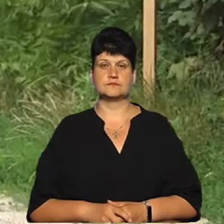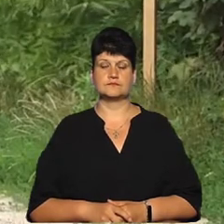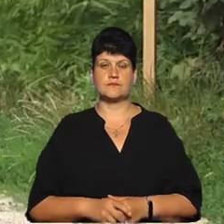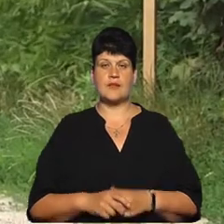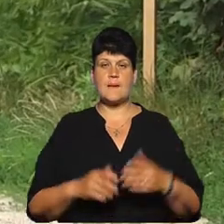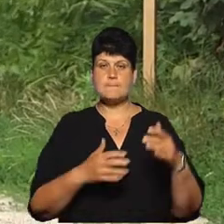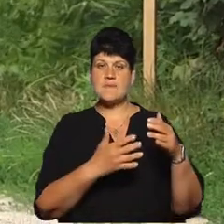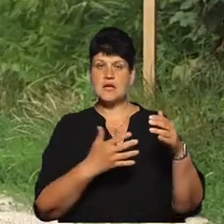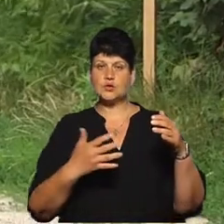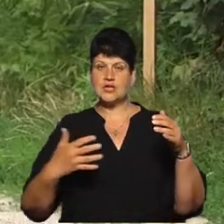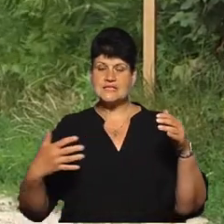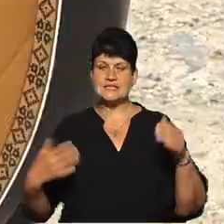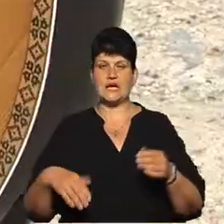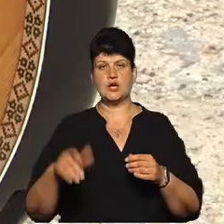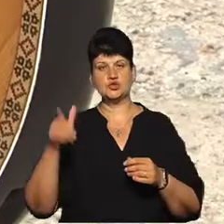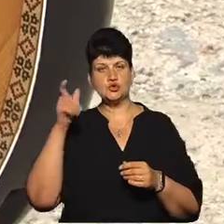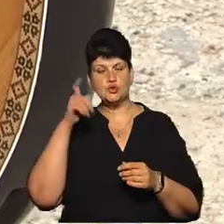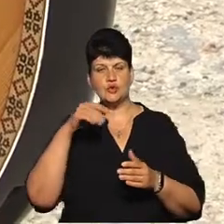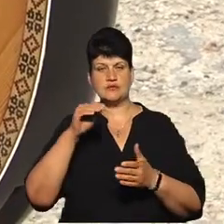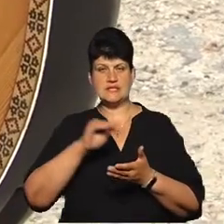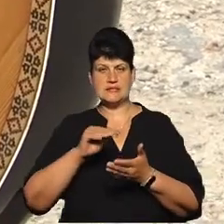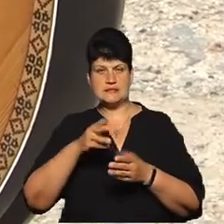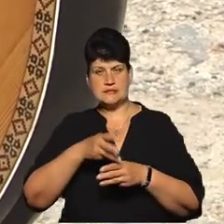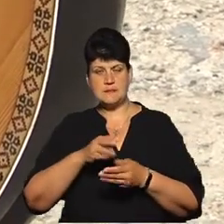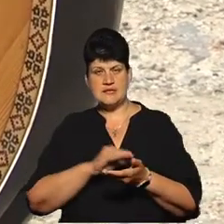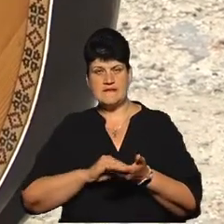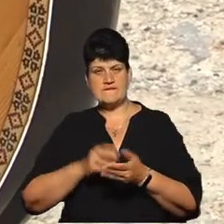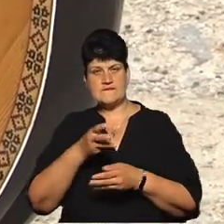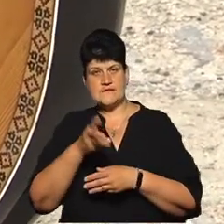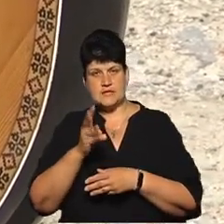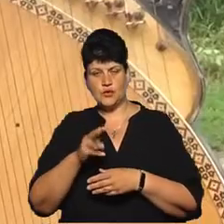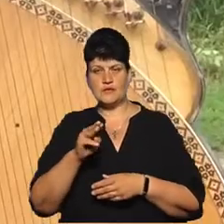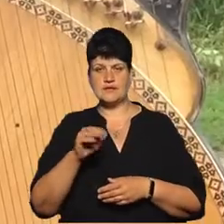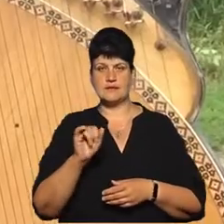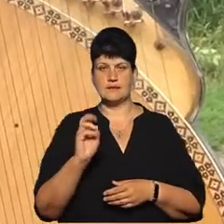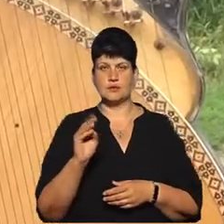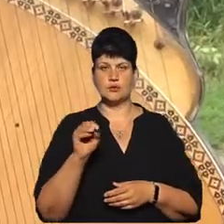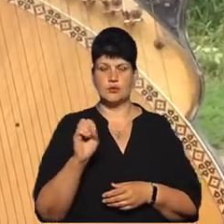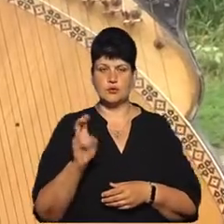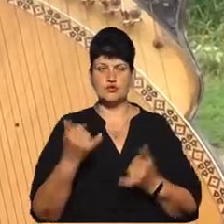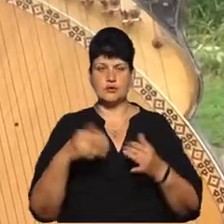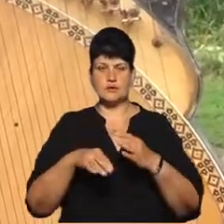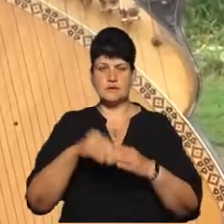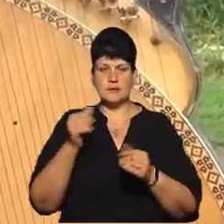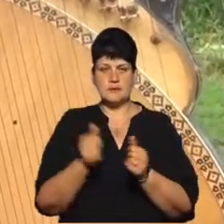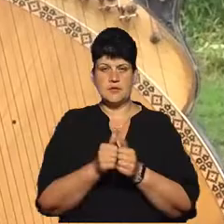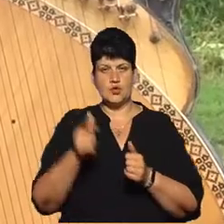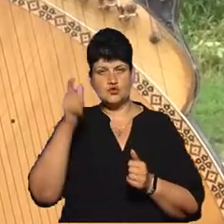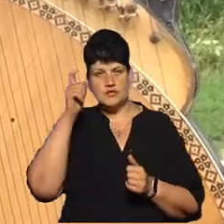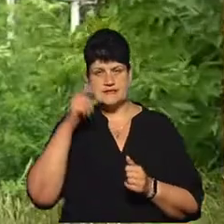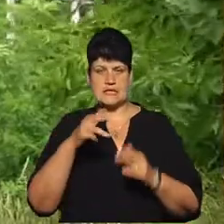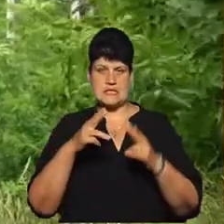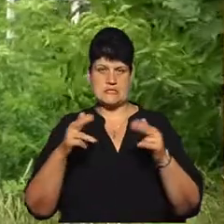Бандуристка з Чорткова Лідія Бойків записує відео для своєї сторінки у TikTok. Сьогодні обрала локацію біля Чортківського